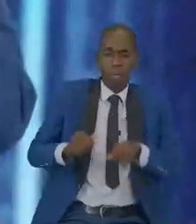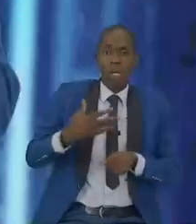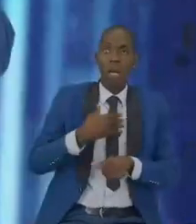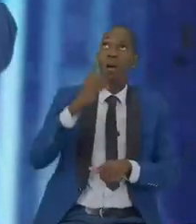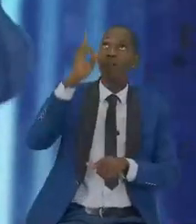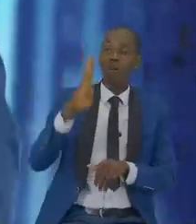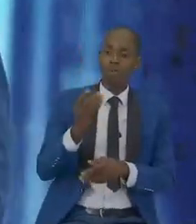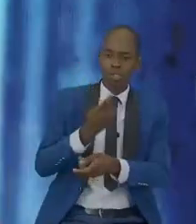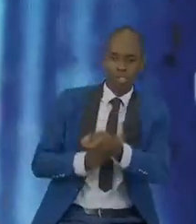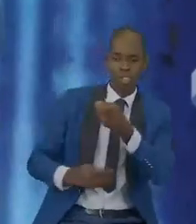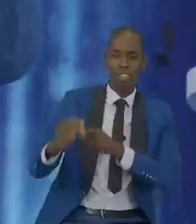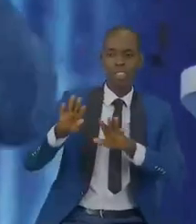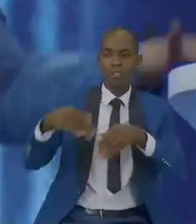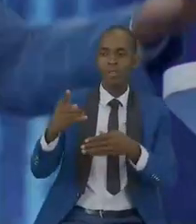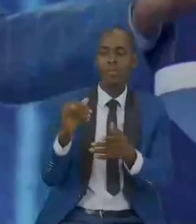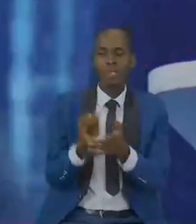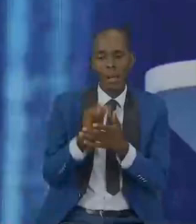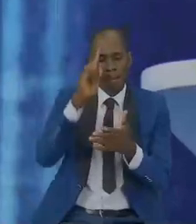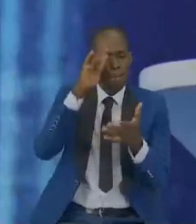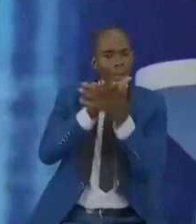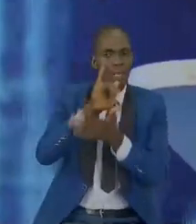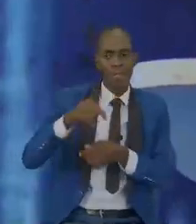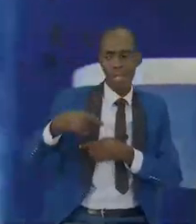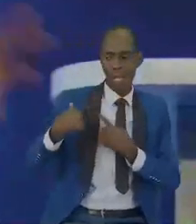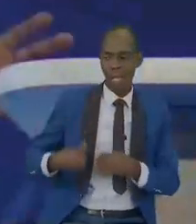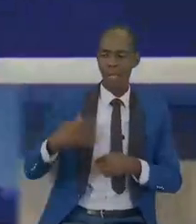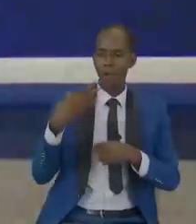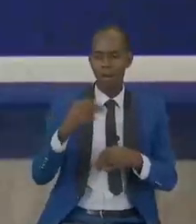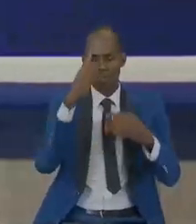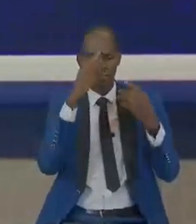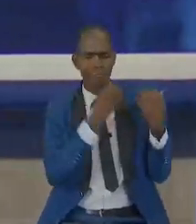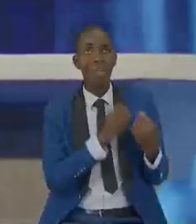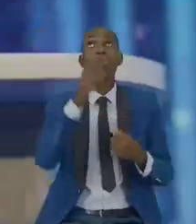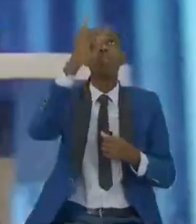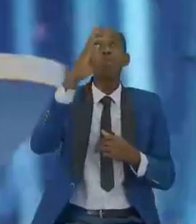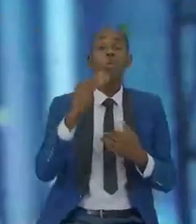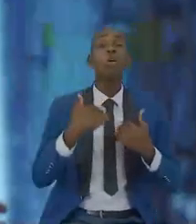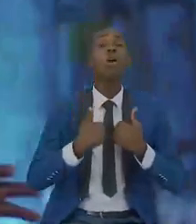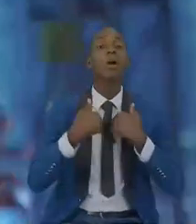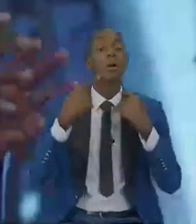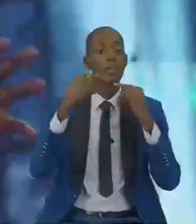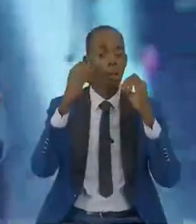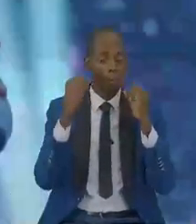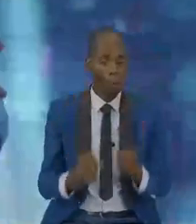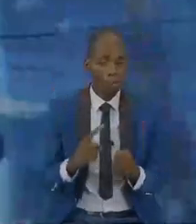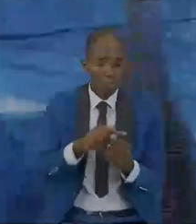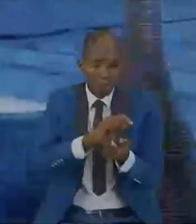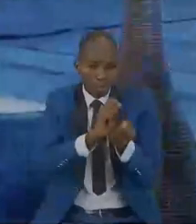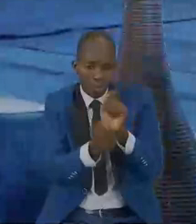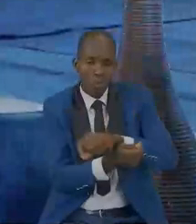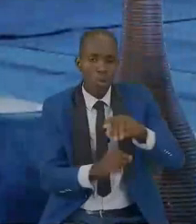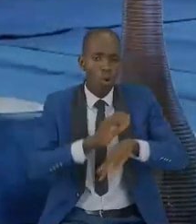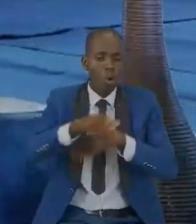pierre et d'incrédulité pour leur donner un cœur de foi. Et Dieu a la